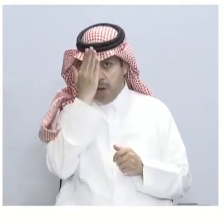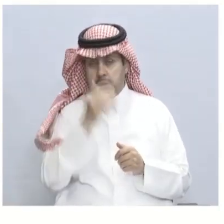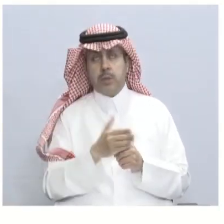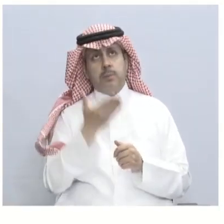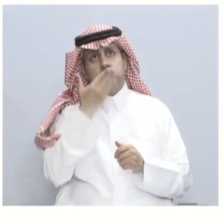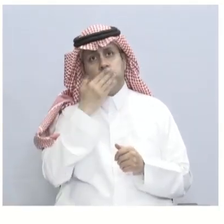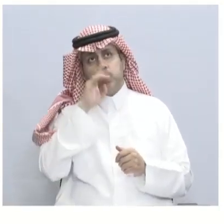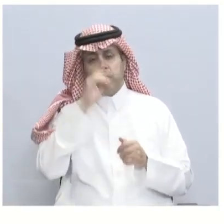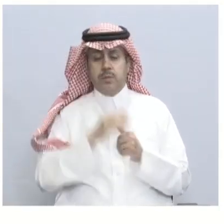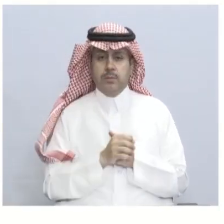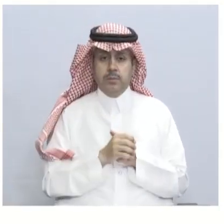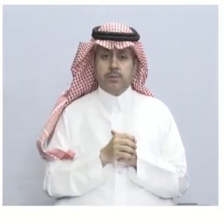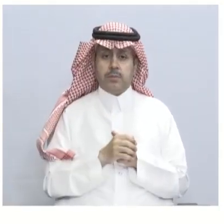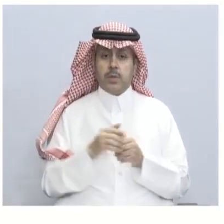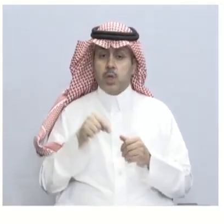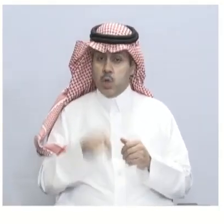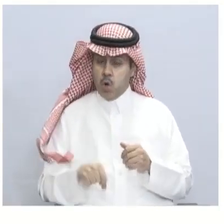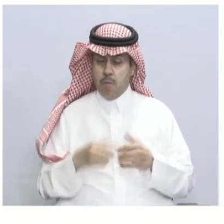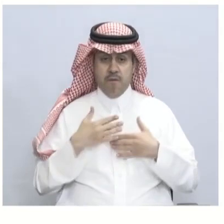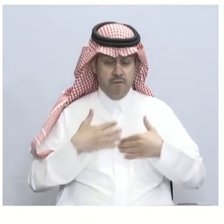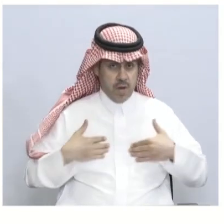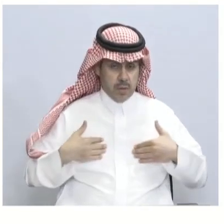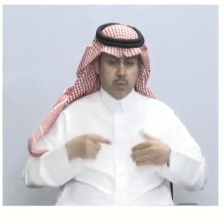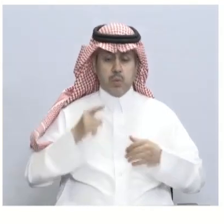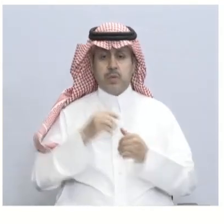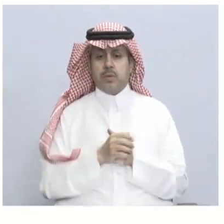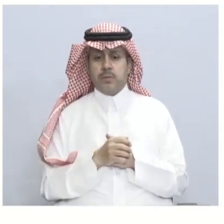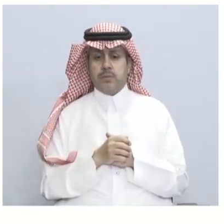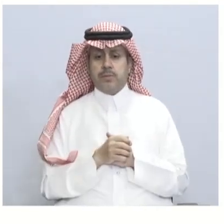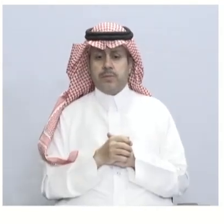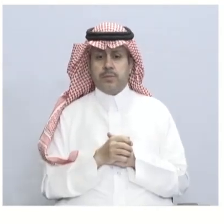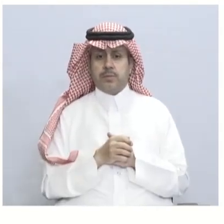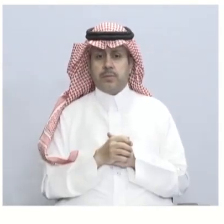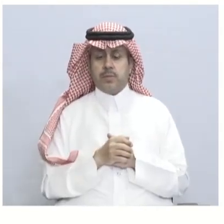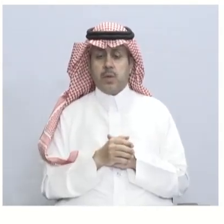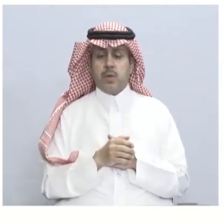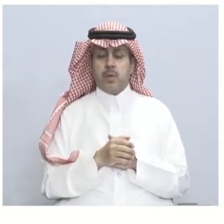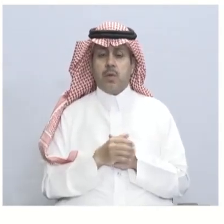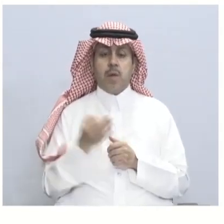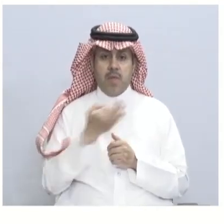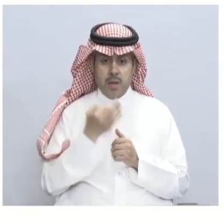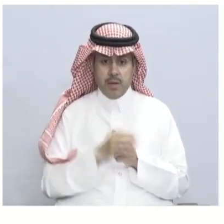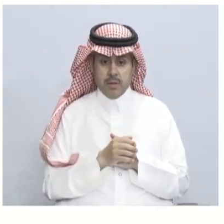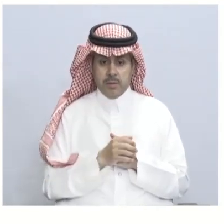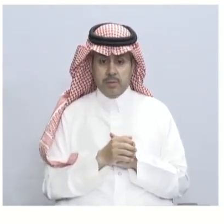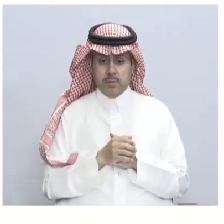وشكر ويوم فرح وسرور وكما ذكرنا انه